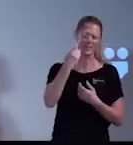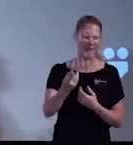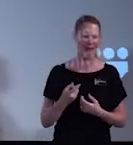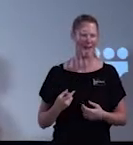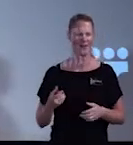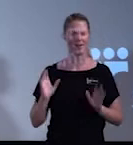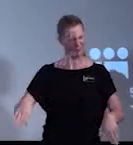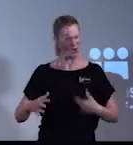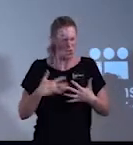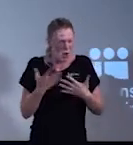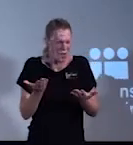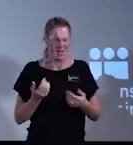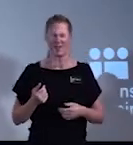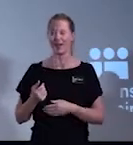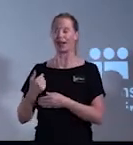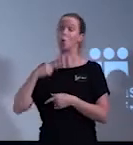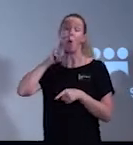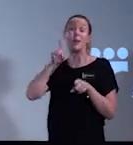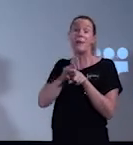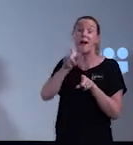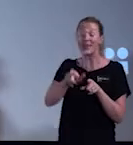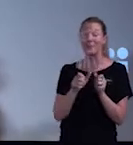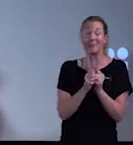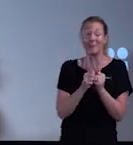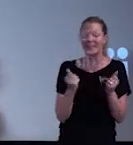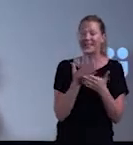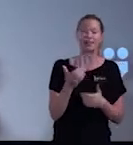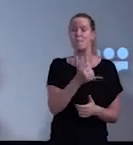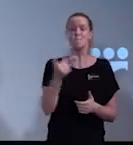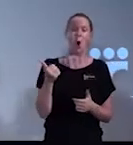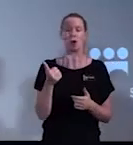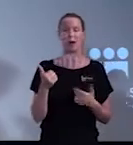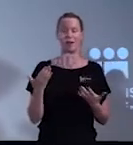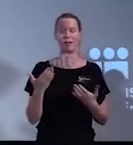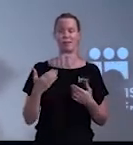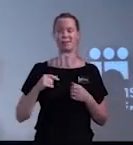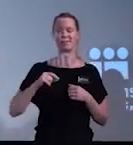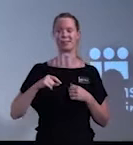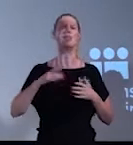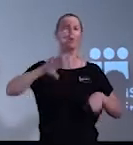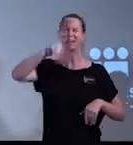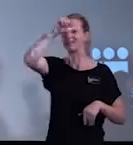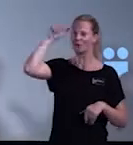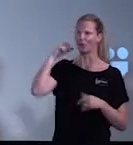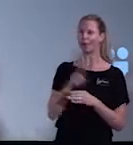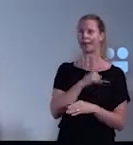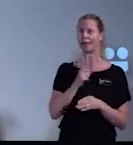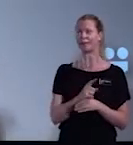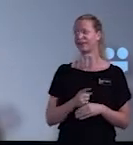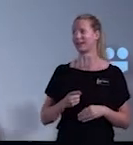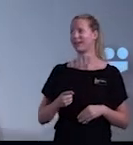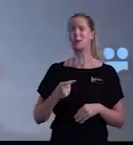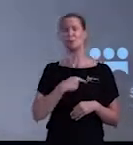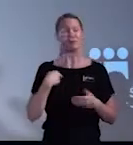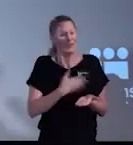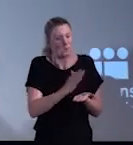Men jag håller helt med. Men det är inte bara att göra. Nej, det kräver. Det är svårt, men om vi hela tiden, jag vet. Men vi